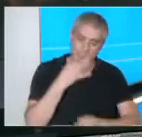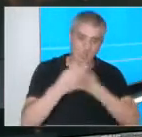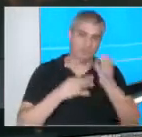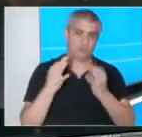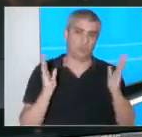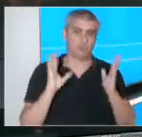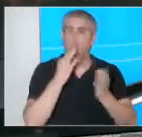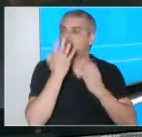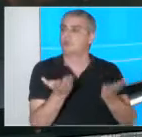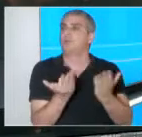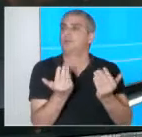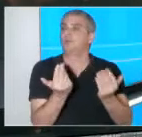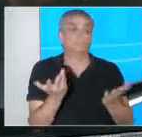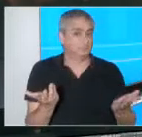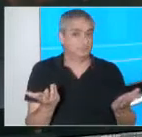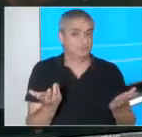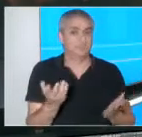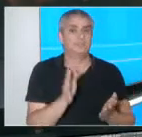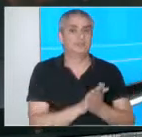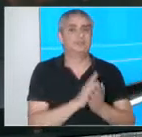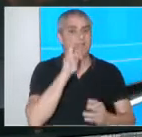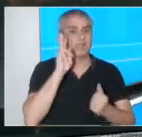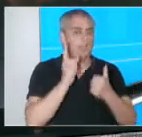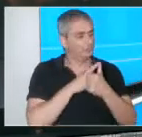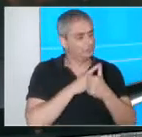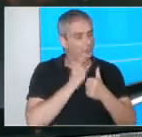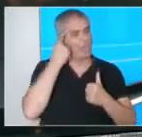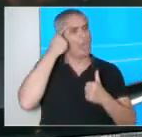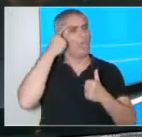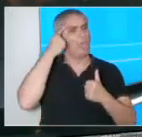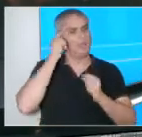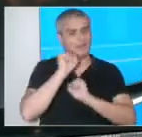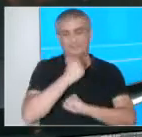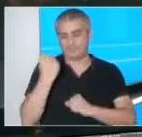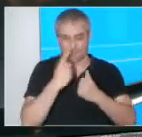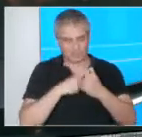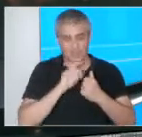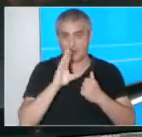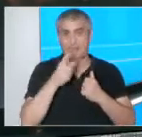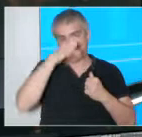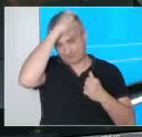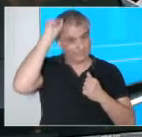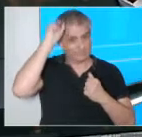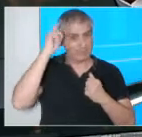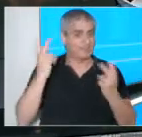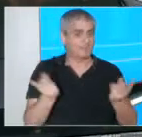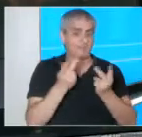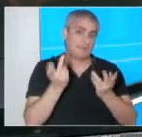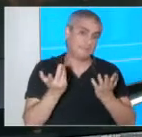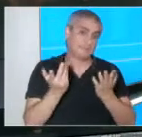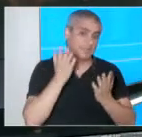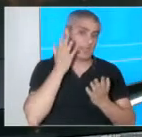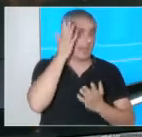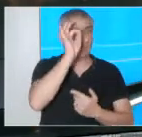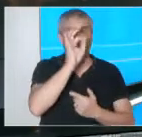אז מה השאלות שלך? אז כשאתה שואל למה פתאום הילד שקד פתאום נזכרת בבייס הימני שלה, ולמה סילמן פתאום מחפשת